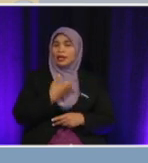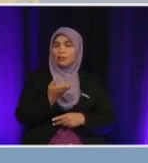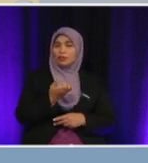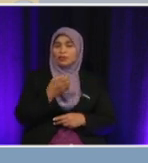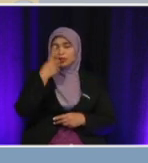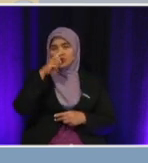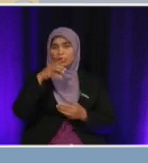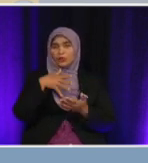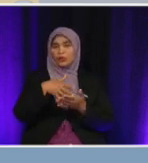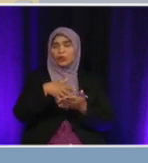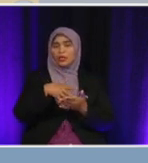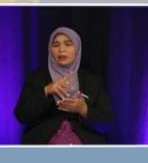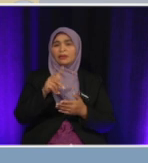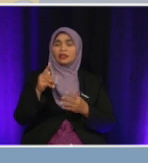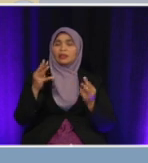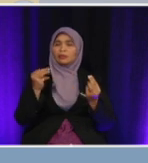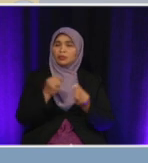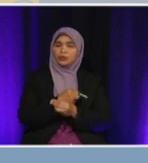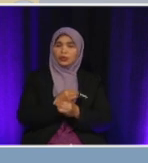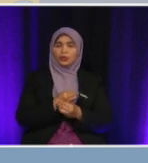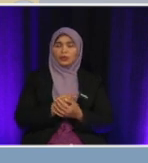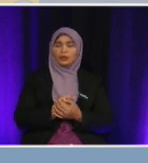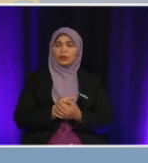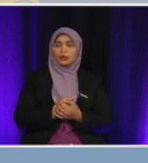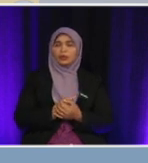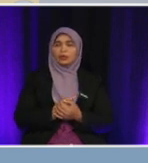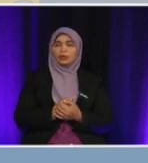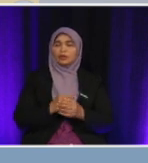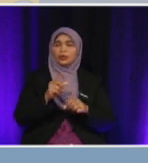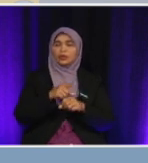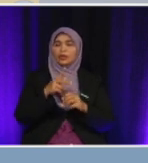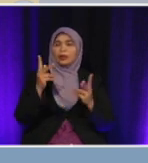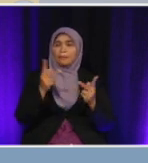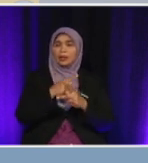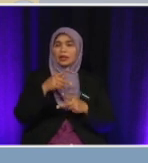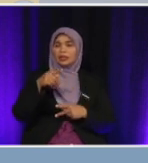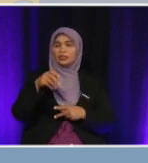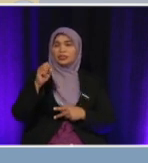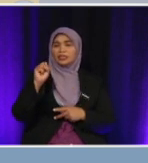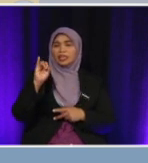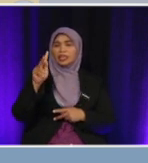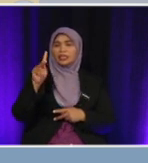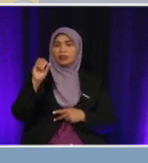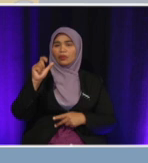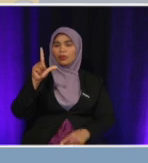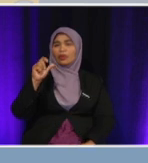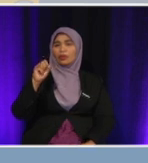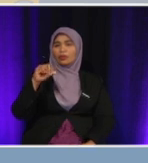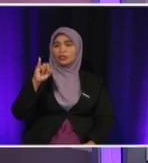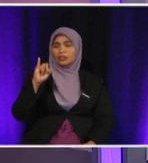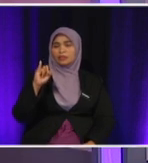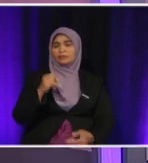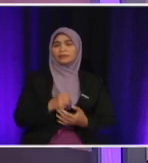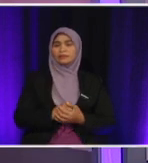ya melancarkan serangan emosi perasaan ataupun psikologi untuk melemahkan musuh Nampaknya adik-adik kita